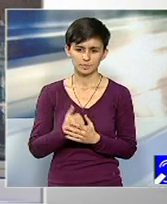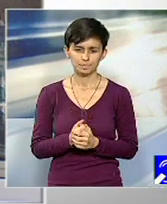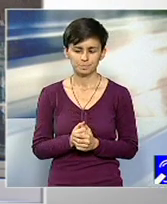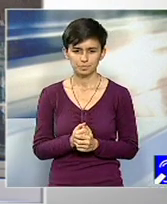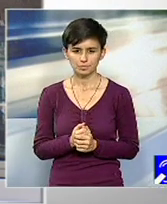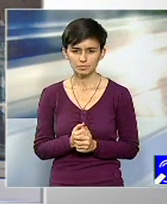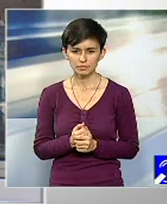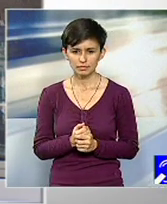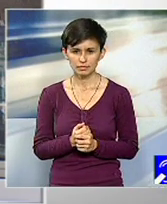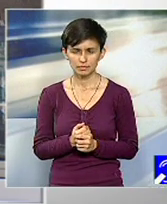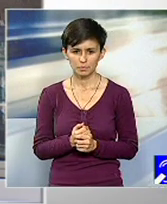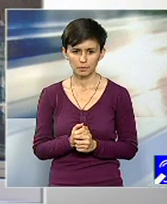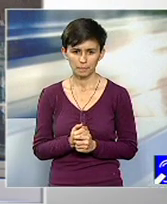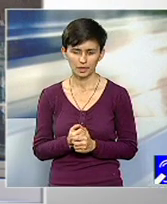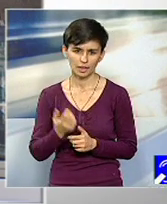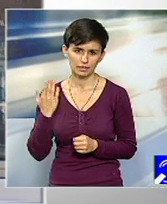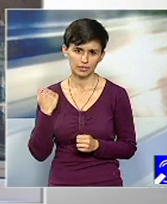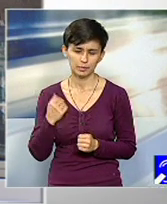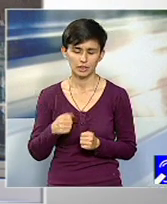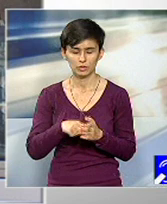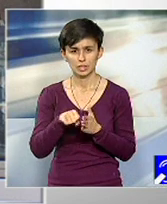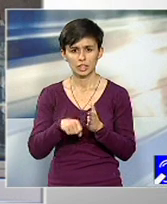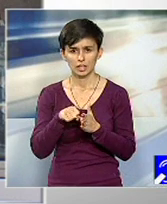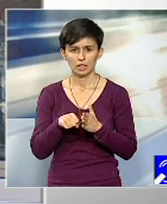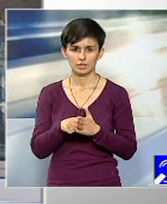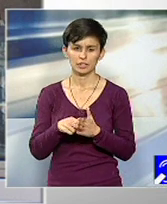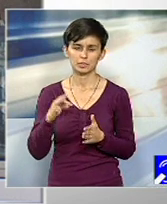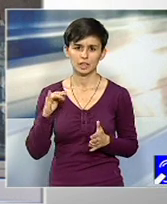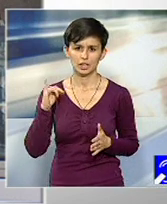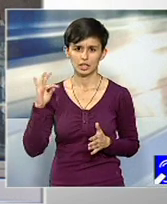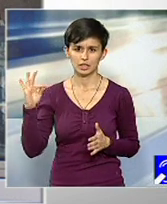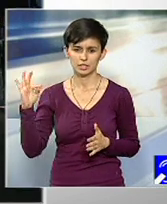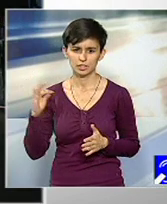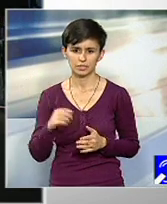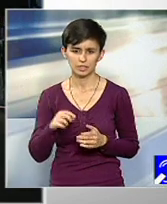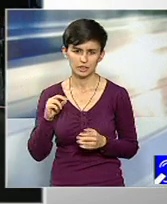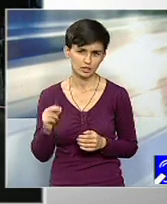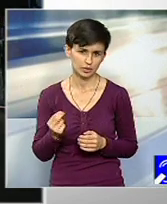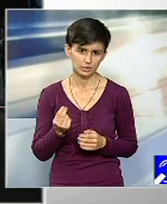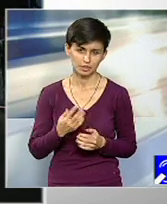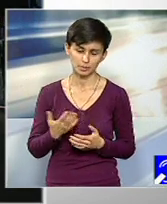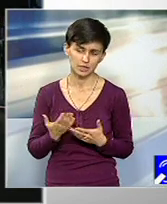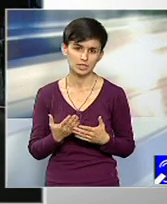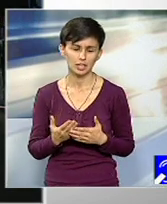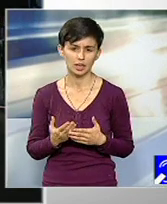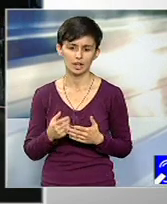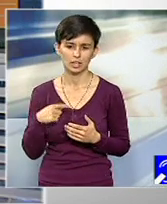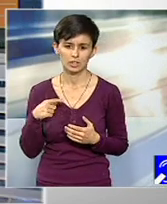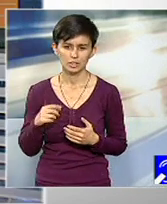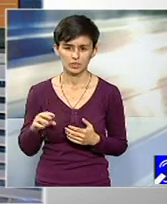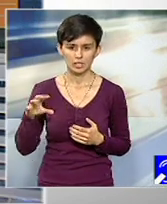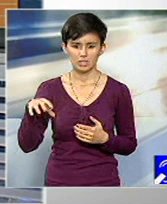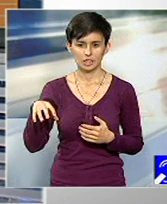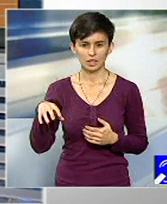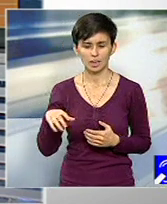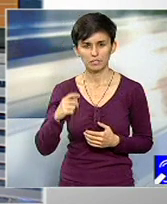în urma Serafimilor, film care a fost și anul trecut la TIFF, dar ne-am bucurat doar noi la Cluj, un film extraordinar care acum va merge în caravană prin țară.